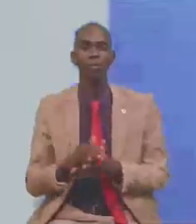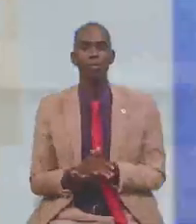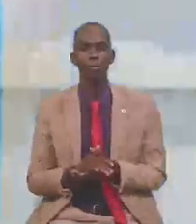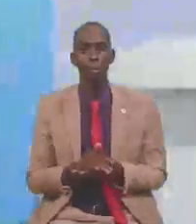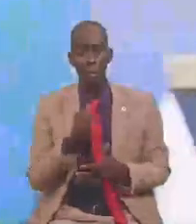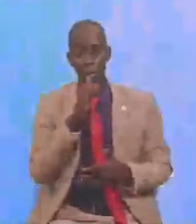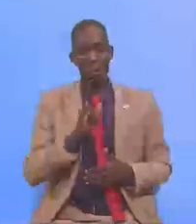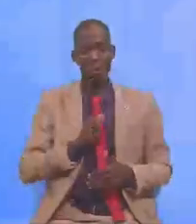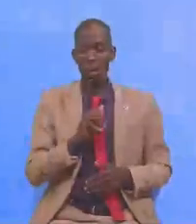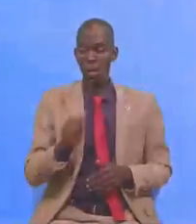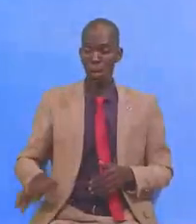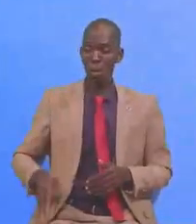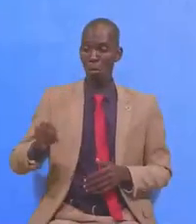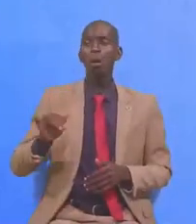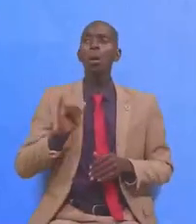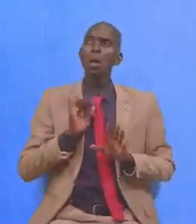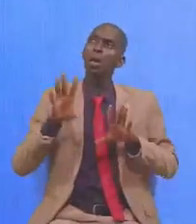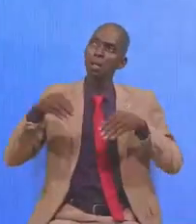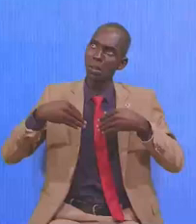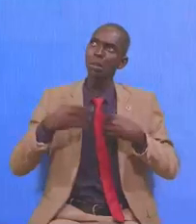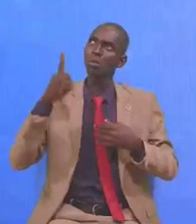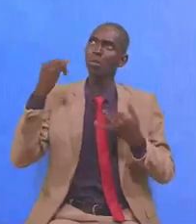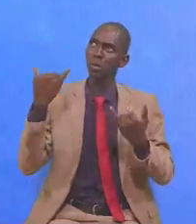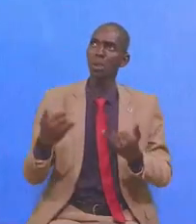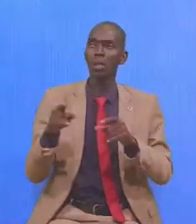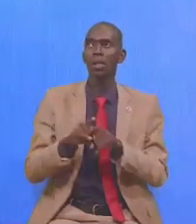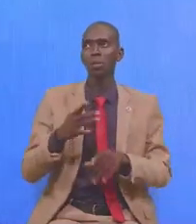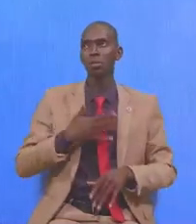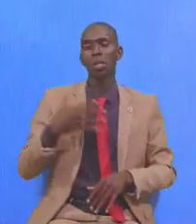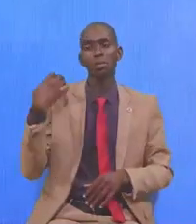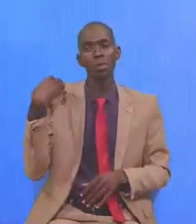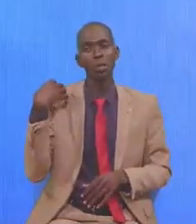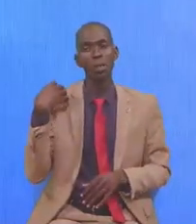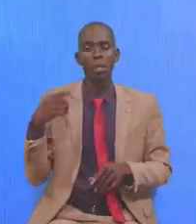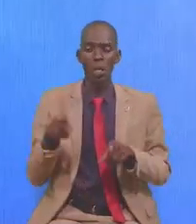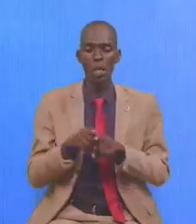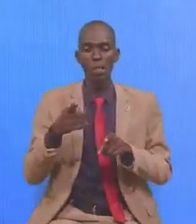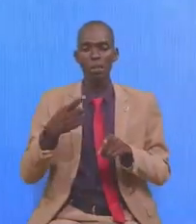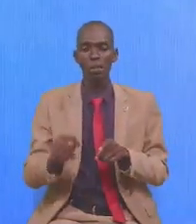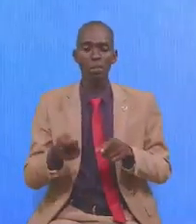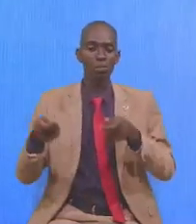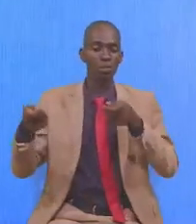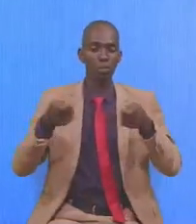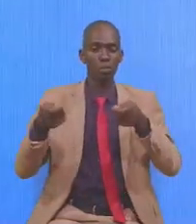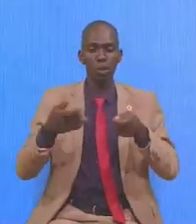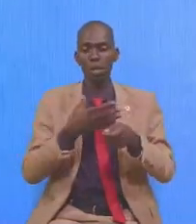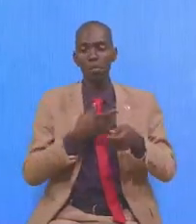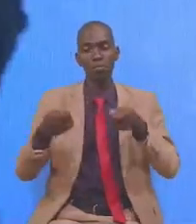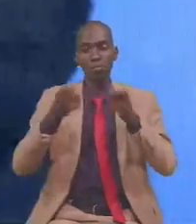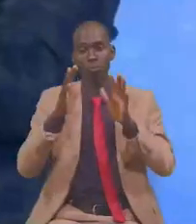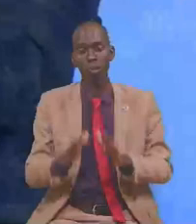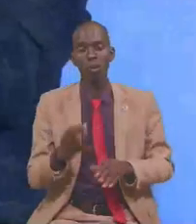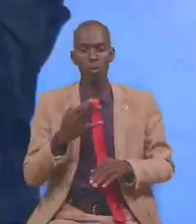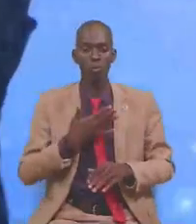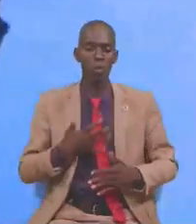chien? Je t'accepte maintenant comme mon maître, comme le contrôleur de ma vie,